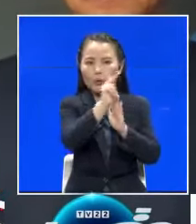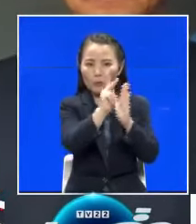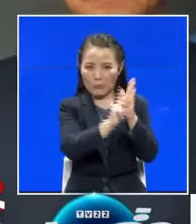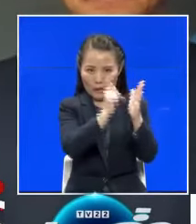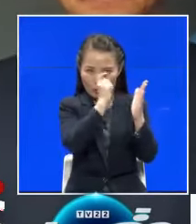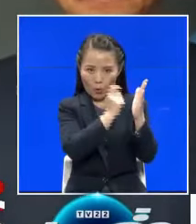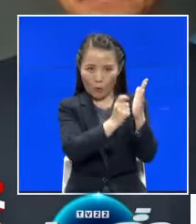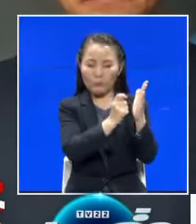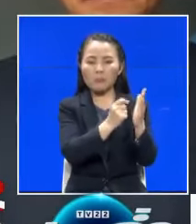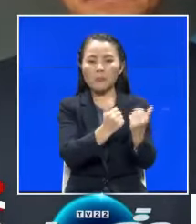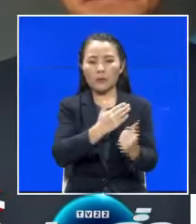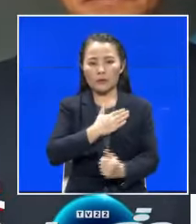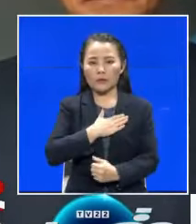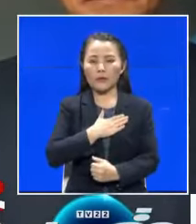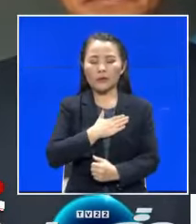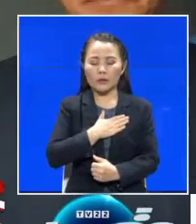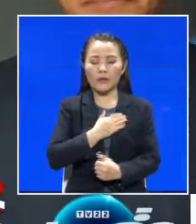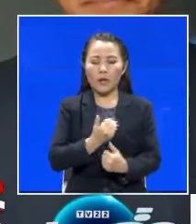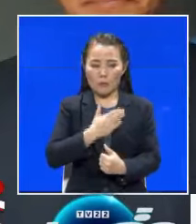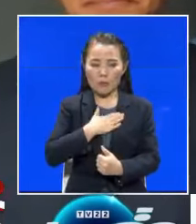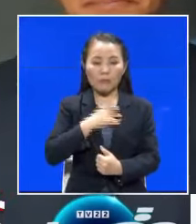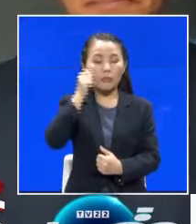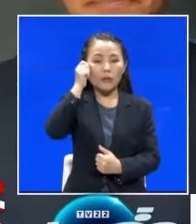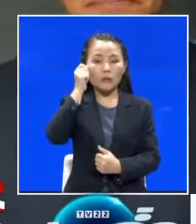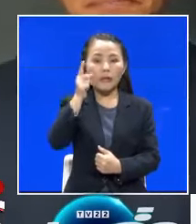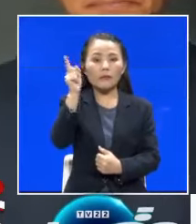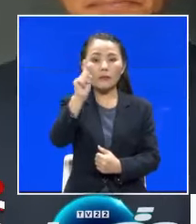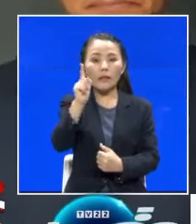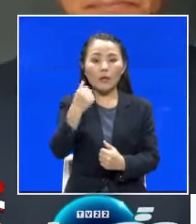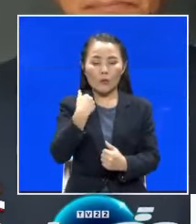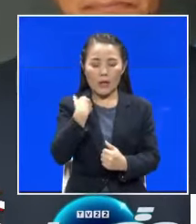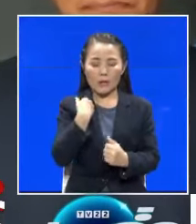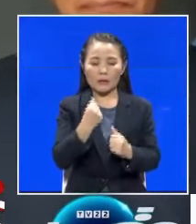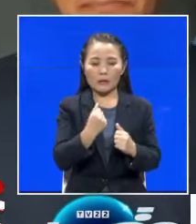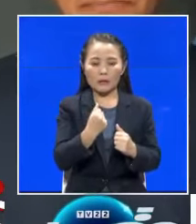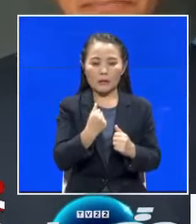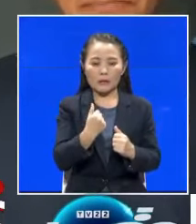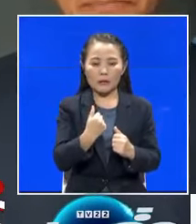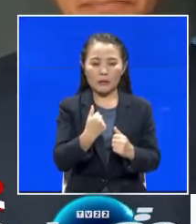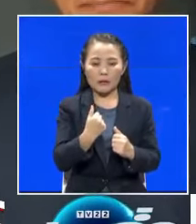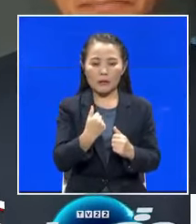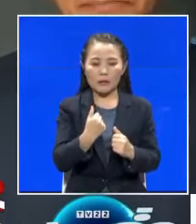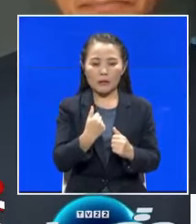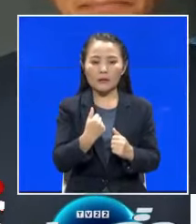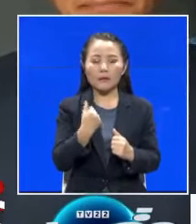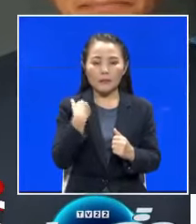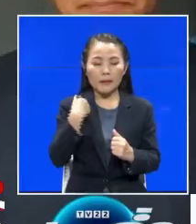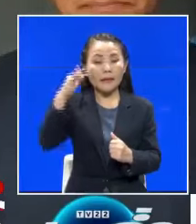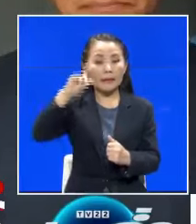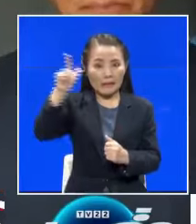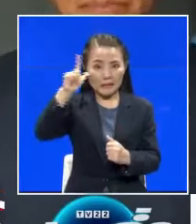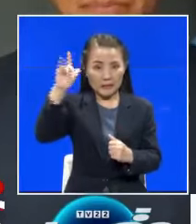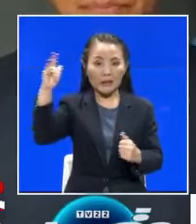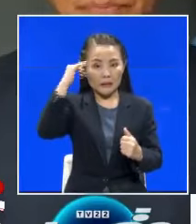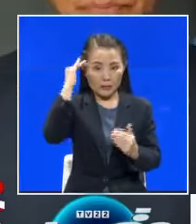ายเพราะฉะนั้นผมเข้าใจว่าการปฏิบัติการของท่านทักษิณที่มามอบตัวการ